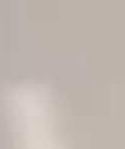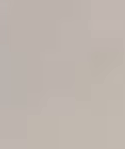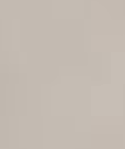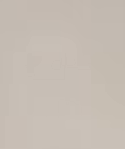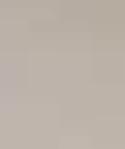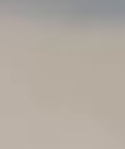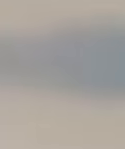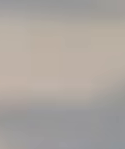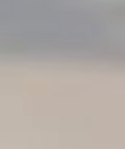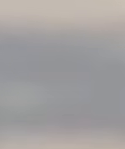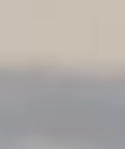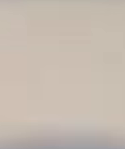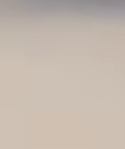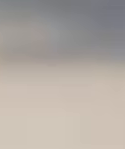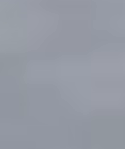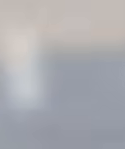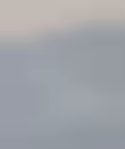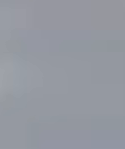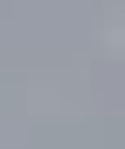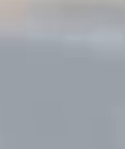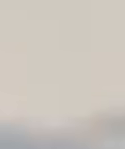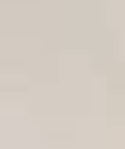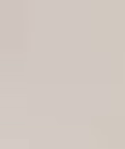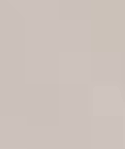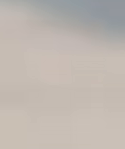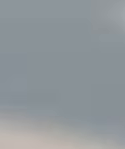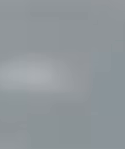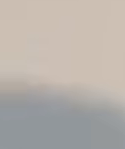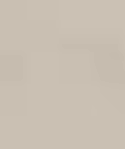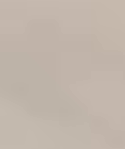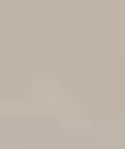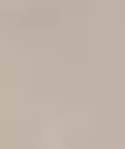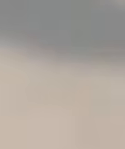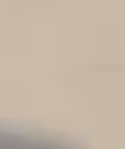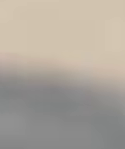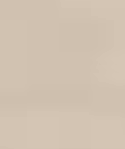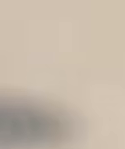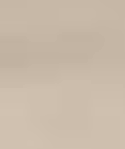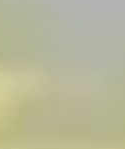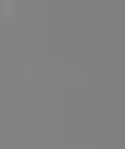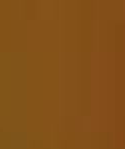Timur. Pelaku kedapatan melakukan pelecehan seksual terhadap 3 anak sekolah dasar.